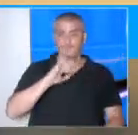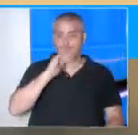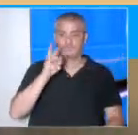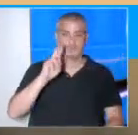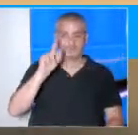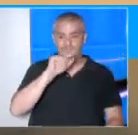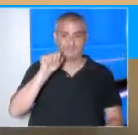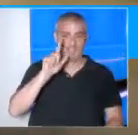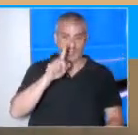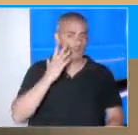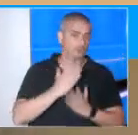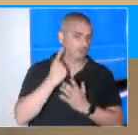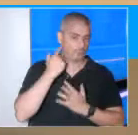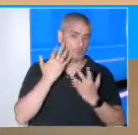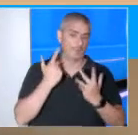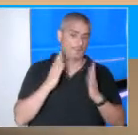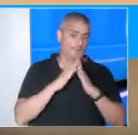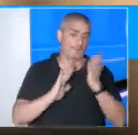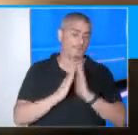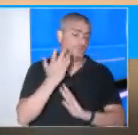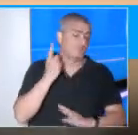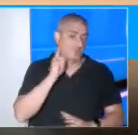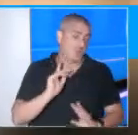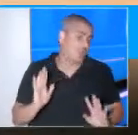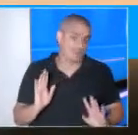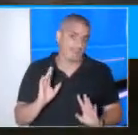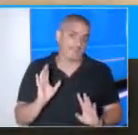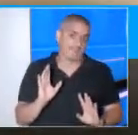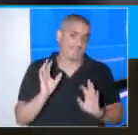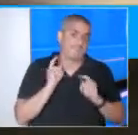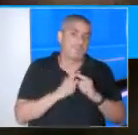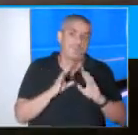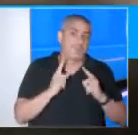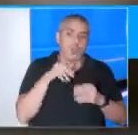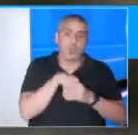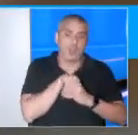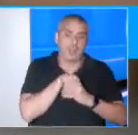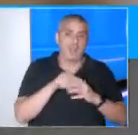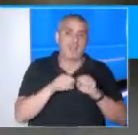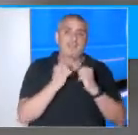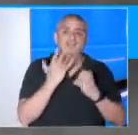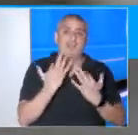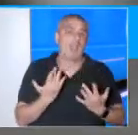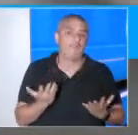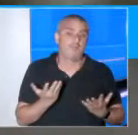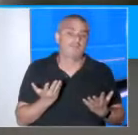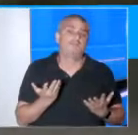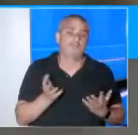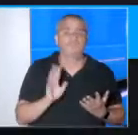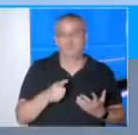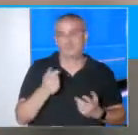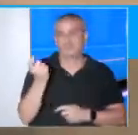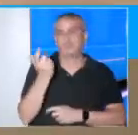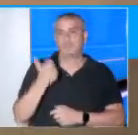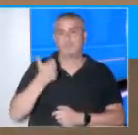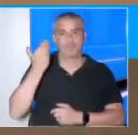אנחנו דווחנו על מספר בתים שנשרפו, כרגע לא ידוע בדיוק מה קורה שם, מה היקף הנזק. גם כוחות של